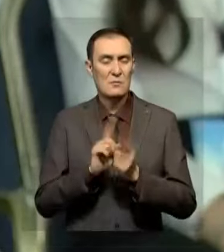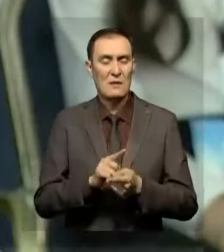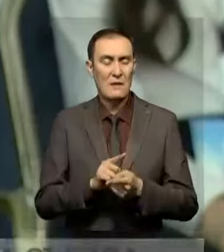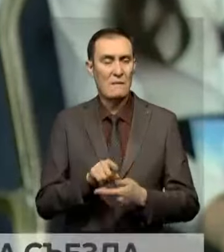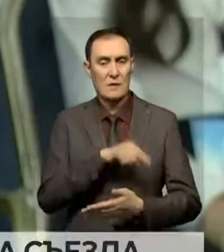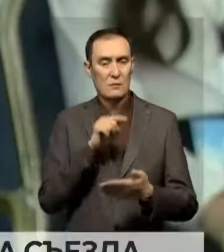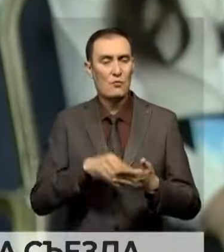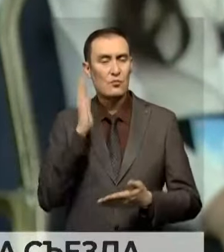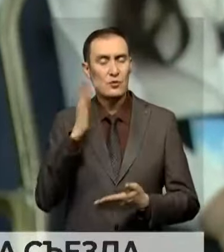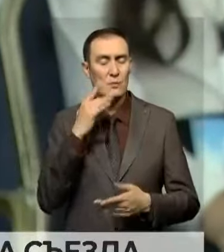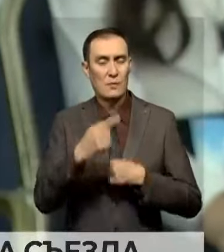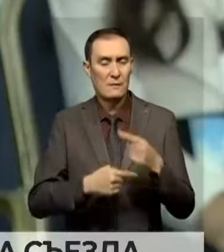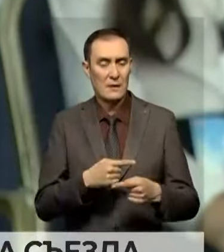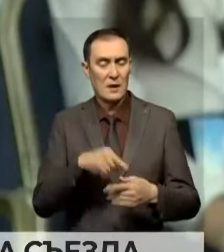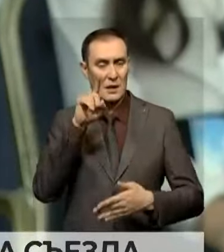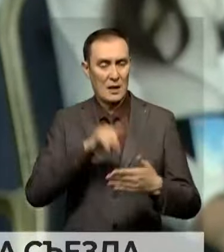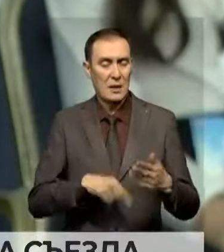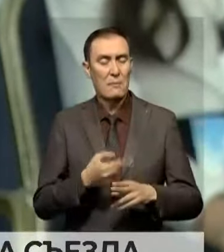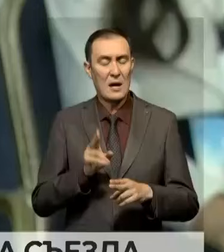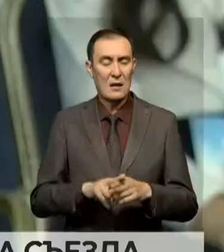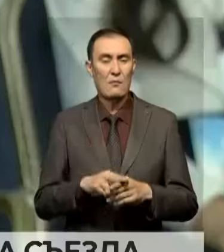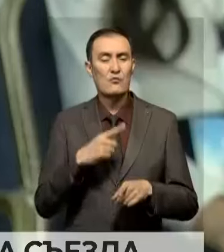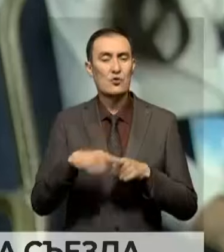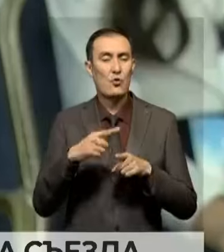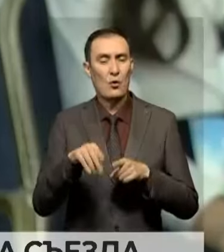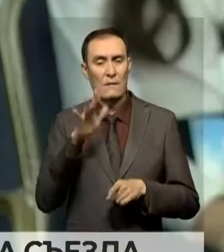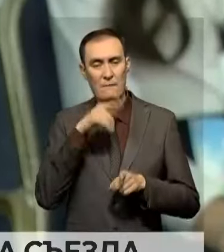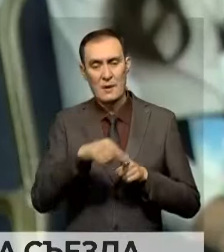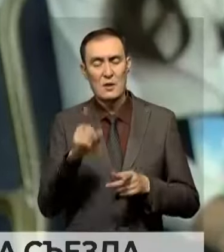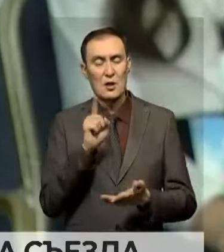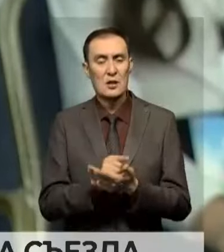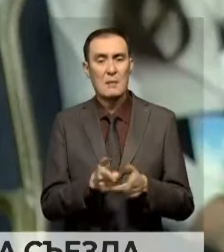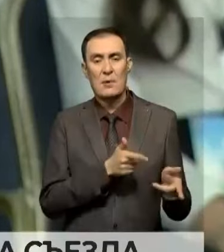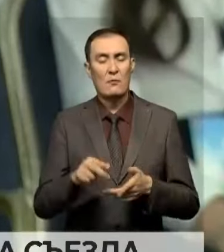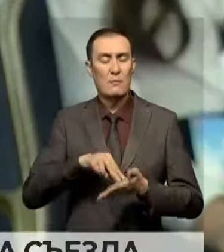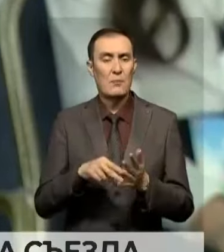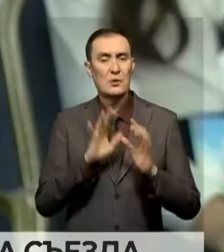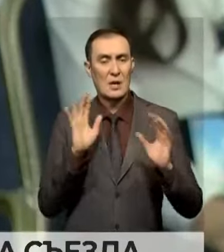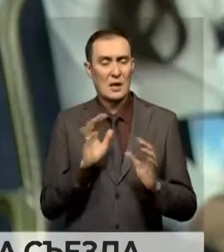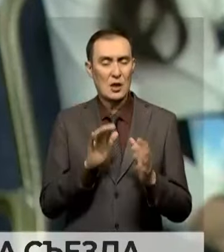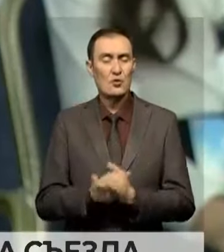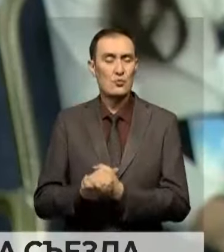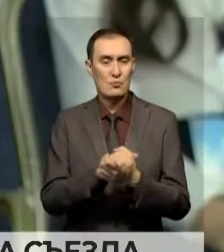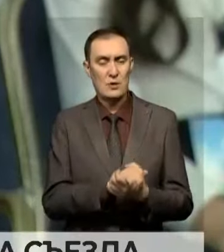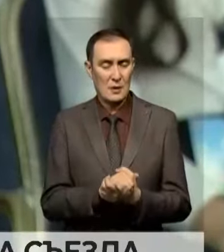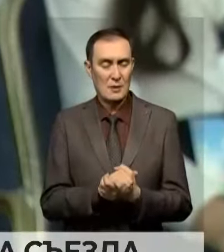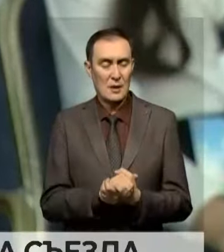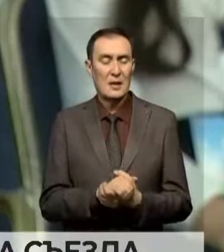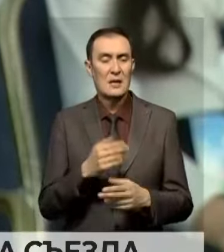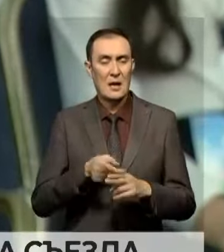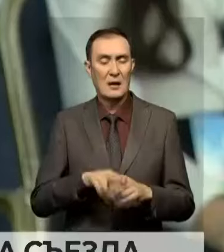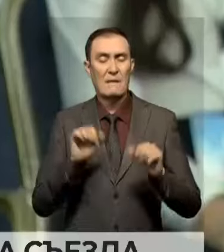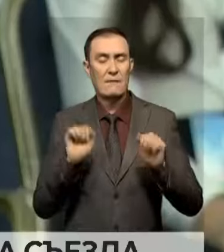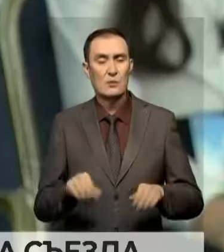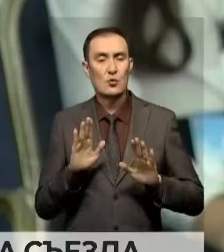для последователей традиционных религий. Поэтому в ближайшие годы мы должны подготовить план по сохранению мира и согласия. И это